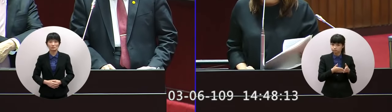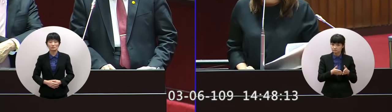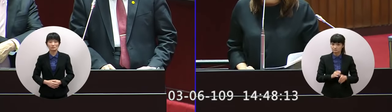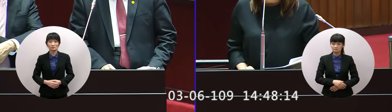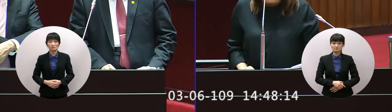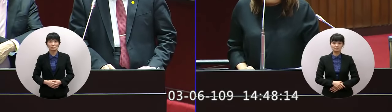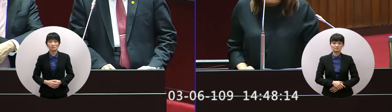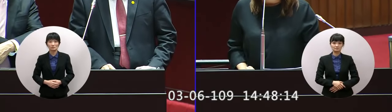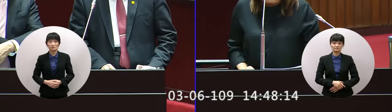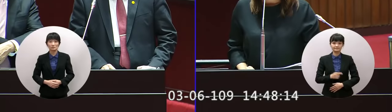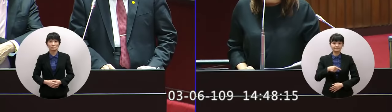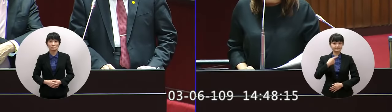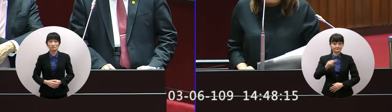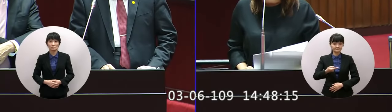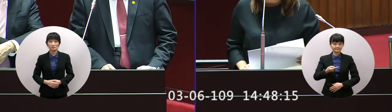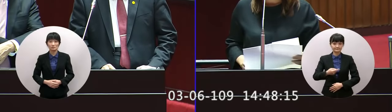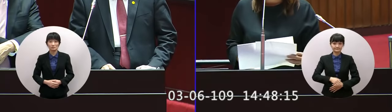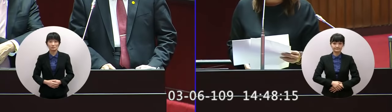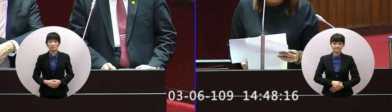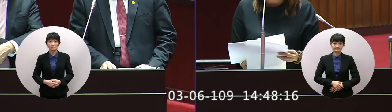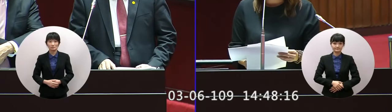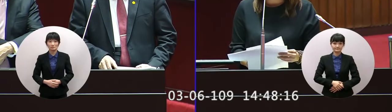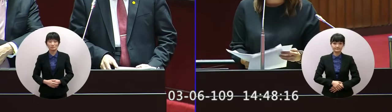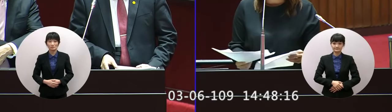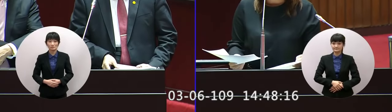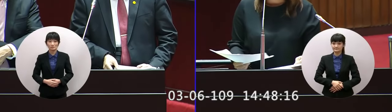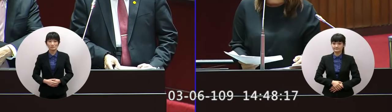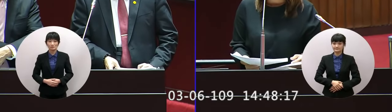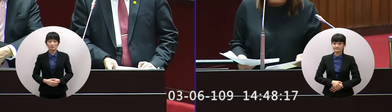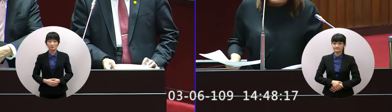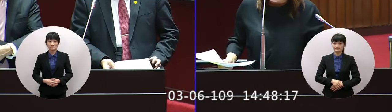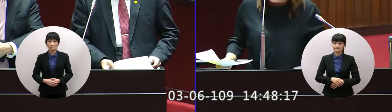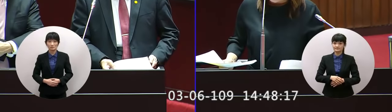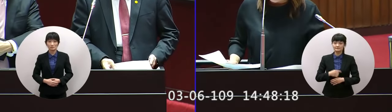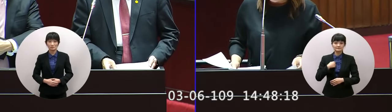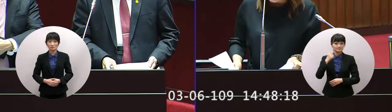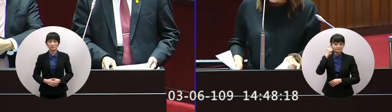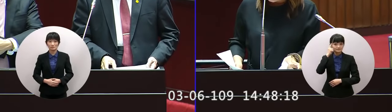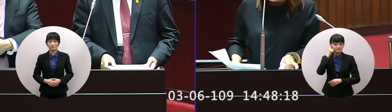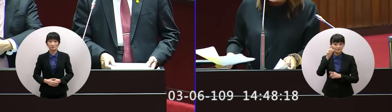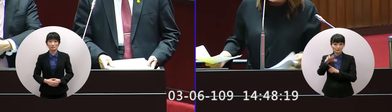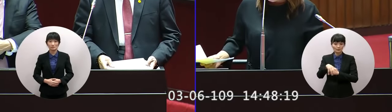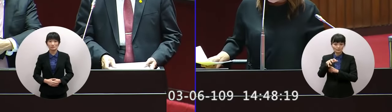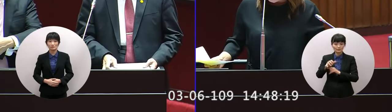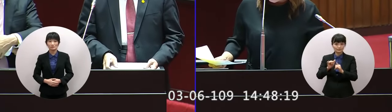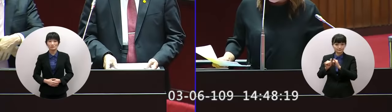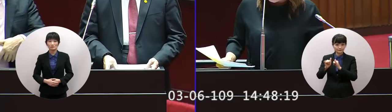我想要帮农民在请命发声哈，我们可以看一下我们目前的这